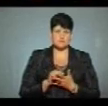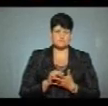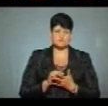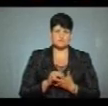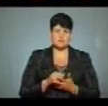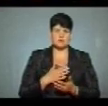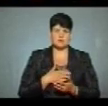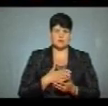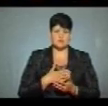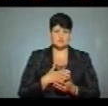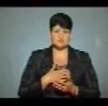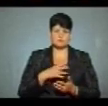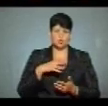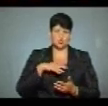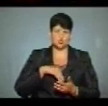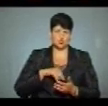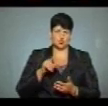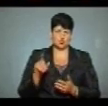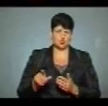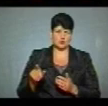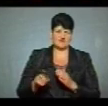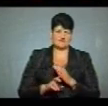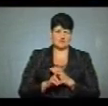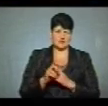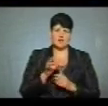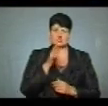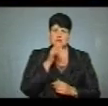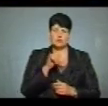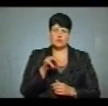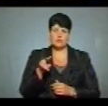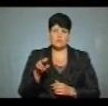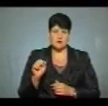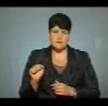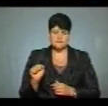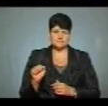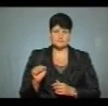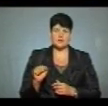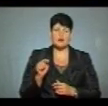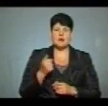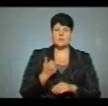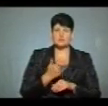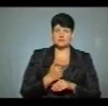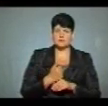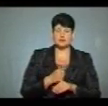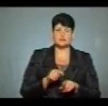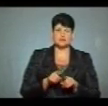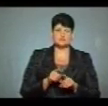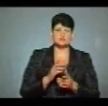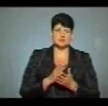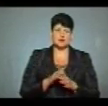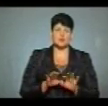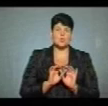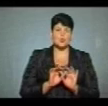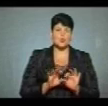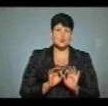нашим духівникам. Часів УПА, часів січового стрілецтва, але головним чином також є